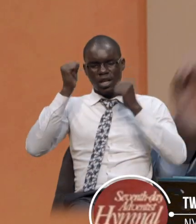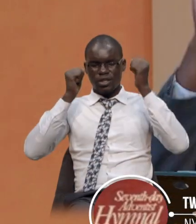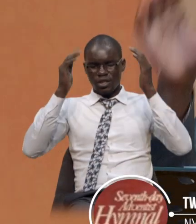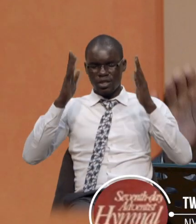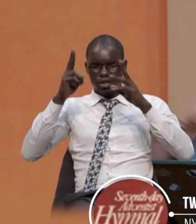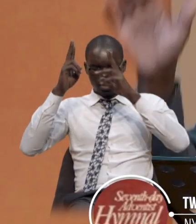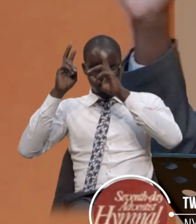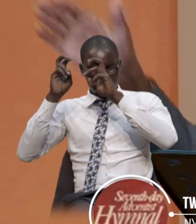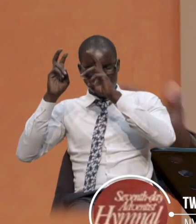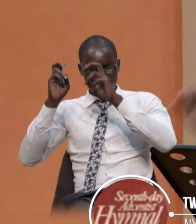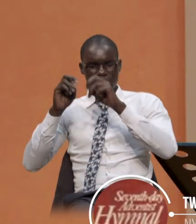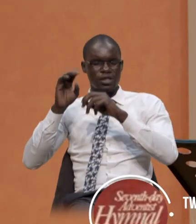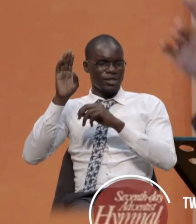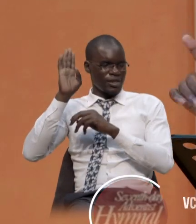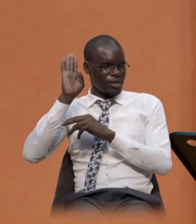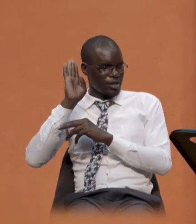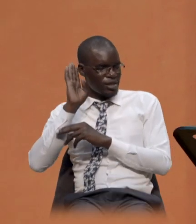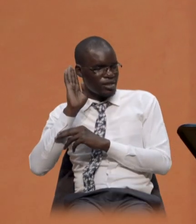Jeshi la shetani